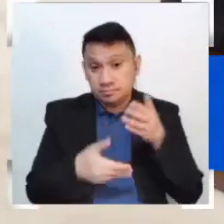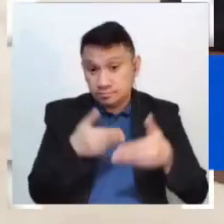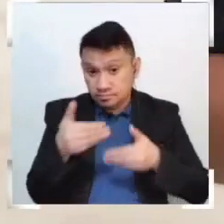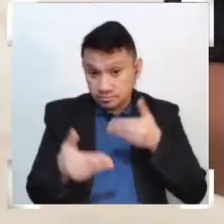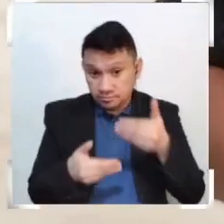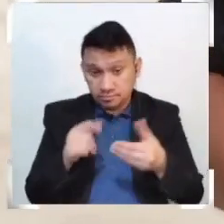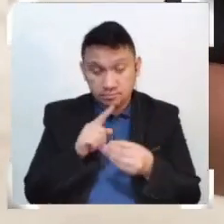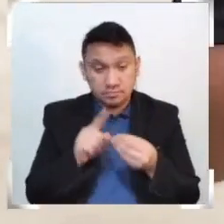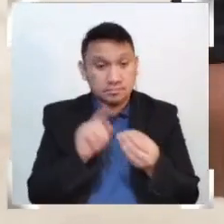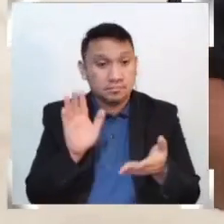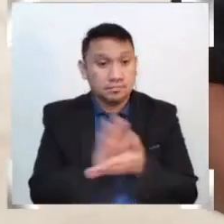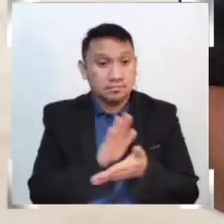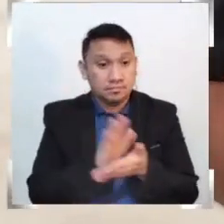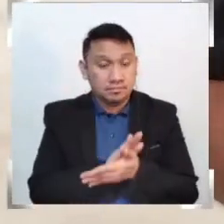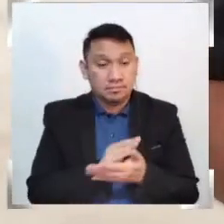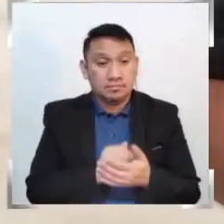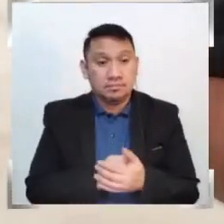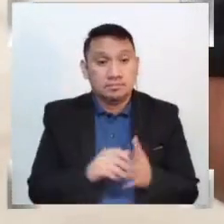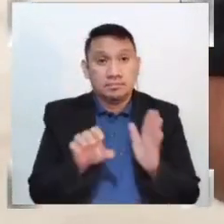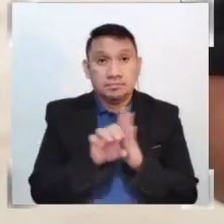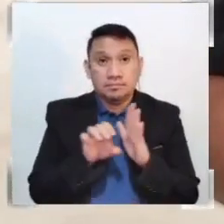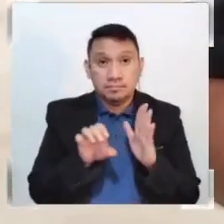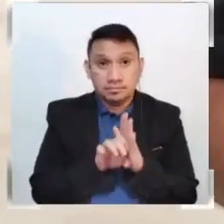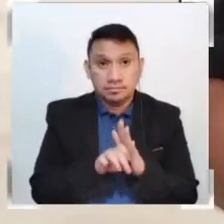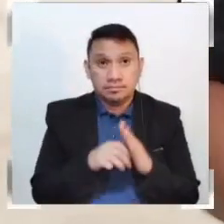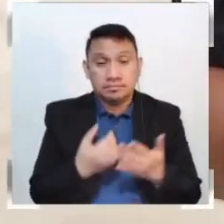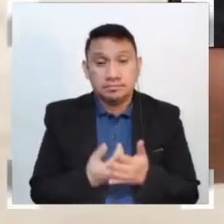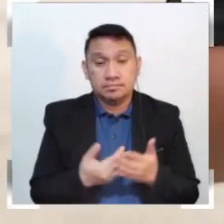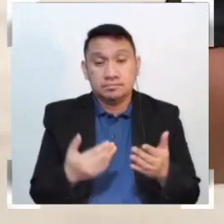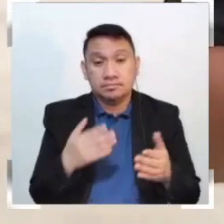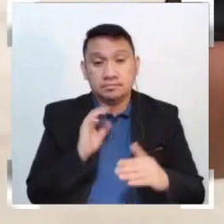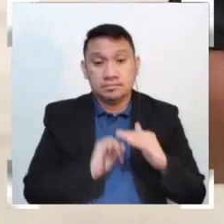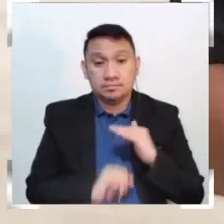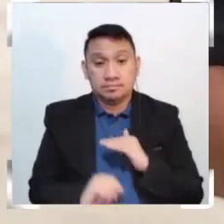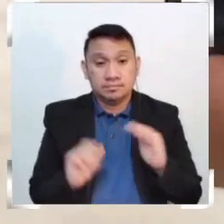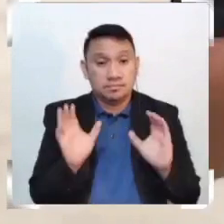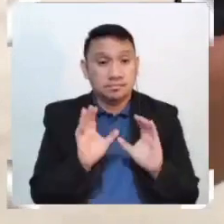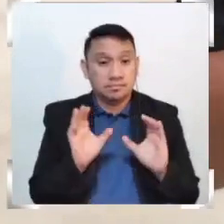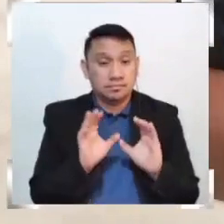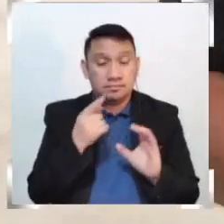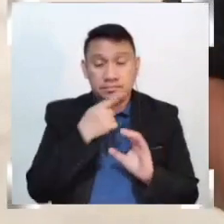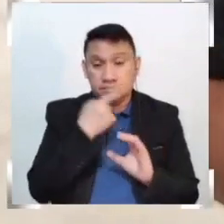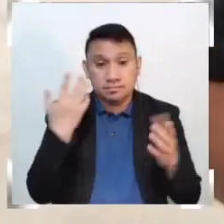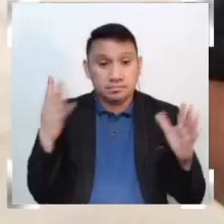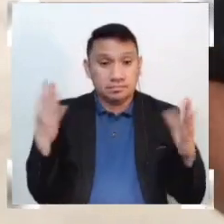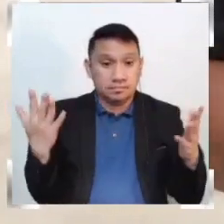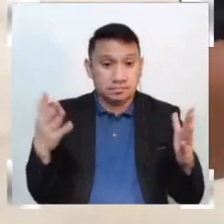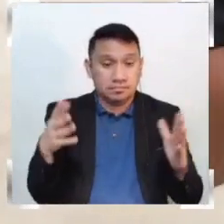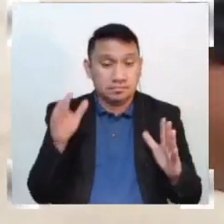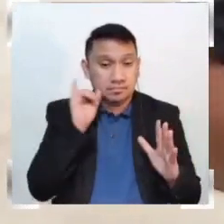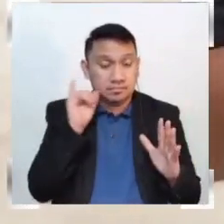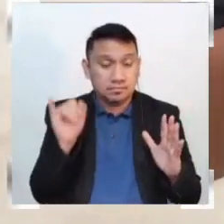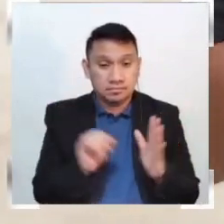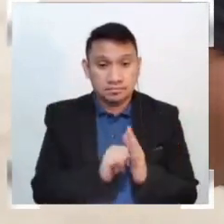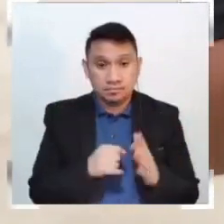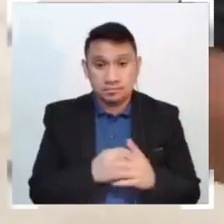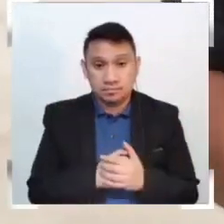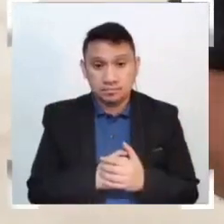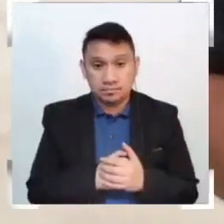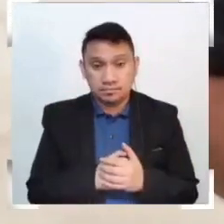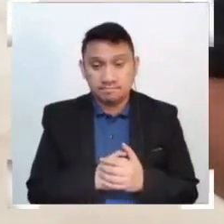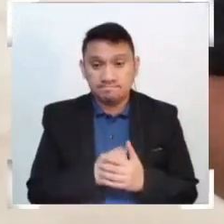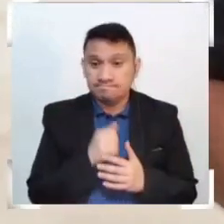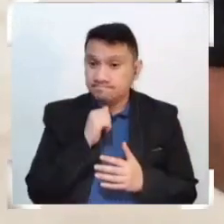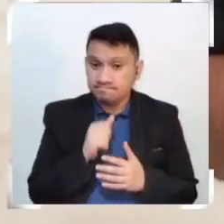papeles ng mga na-rescue gaya halimbawa ng birth certificate. Dahil daw sa kawalan ng identification, hindi raw nakakarating